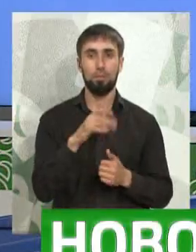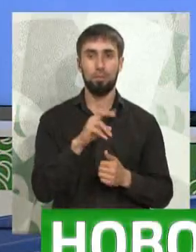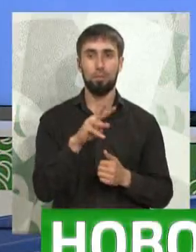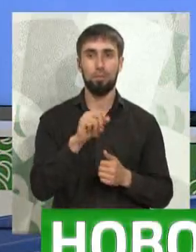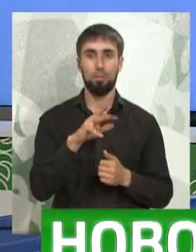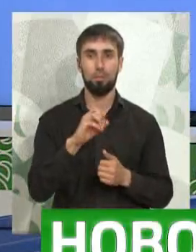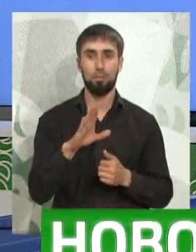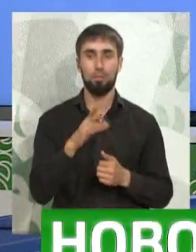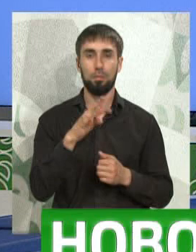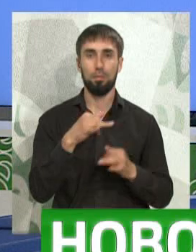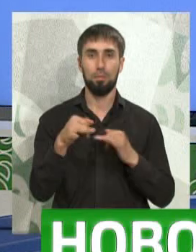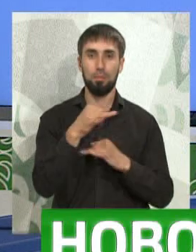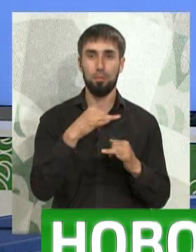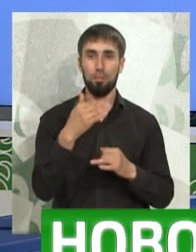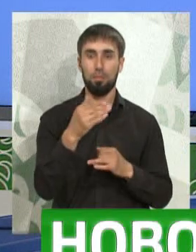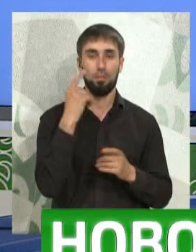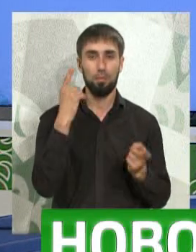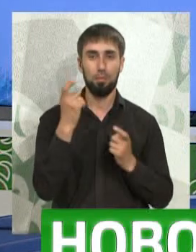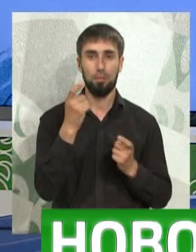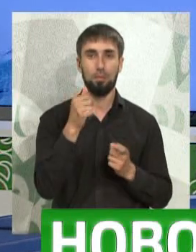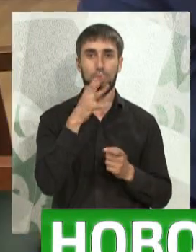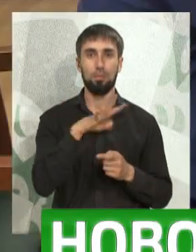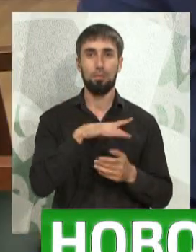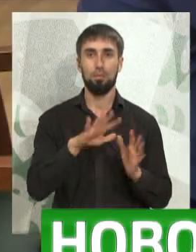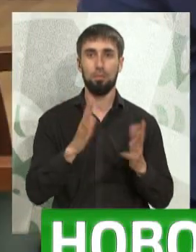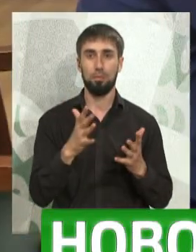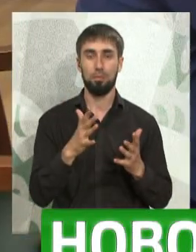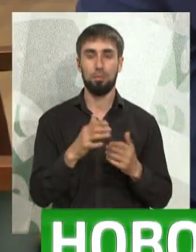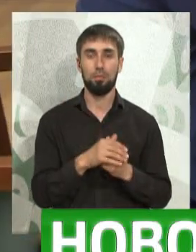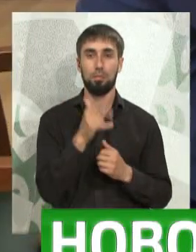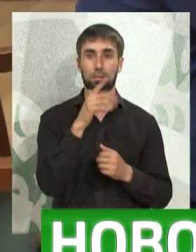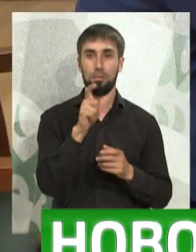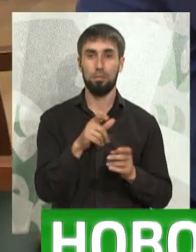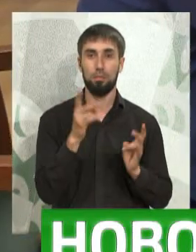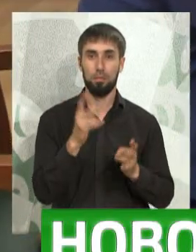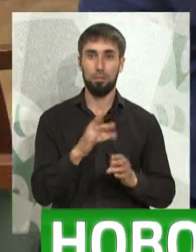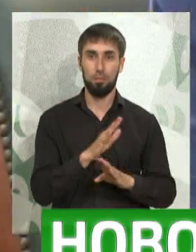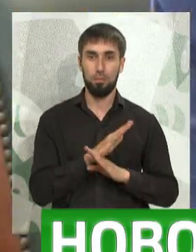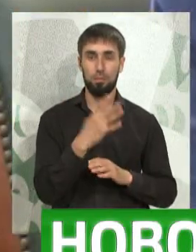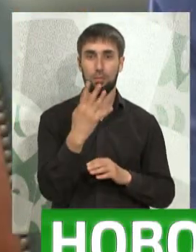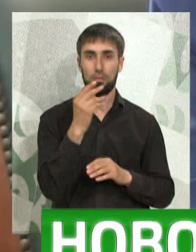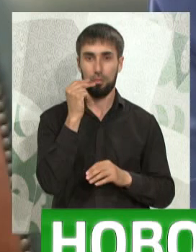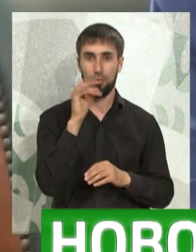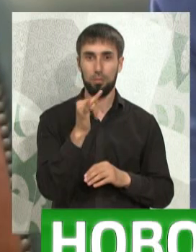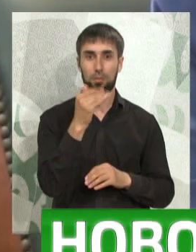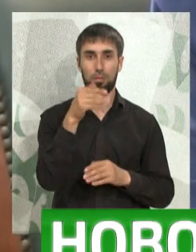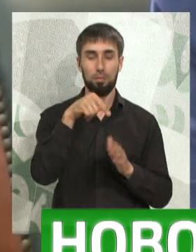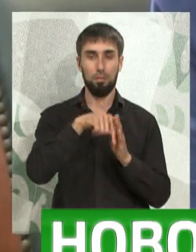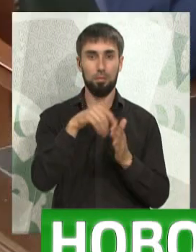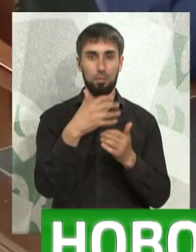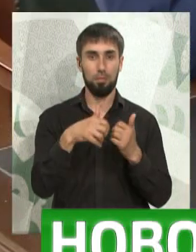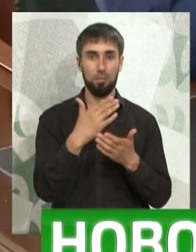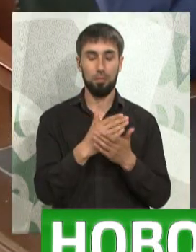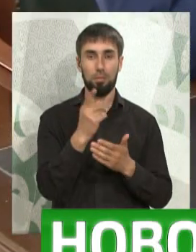Мамаевым для обсуждения актуальной информации по инциденту. Трагедия, в результате которой четверо мужчин погибли, среди них полицейские, сотрудник